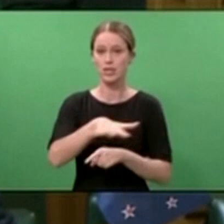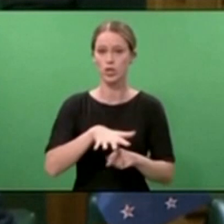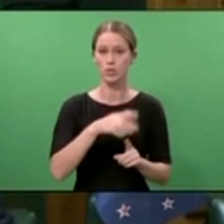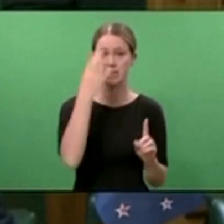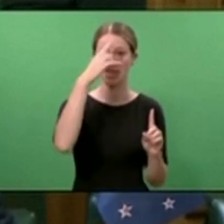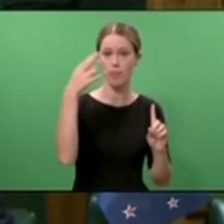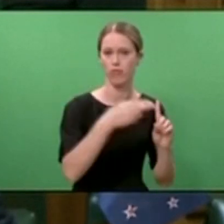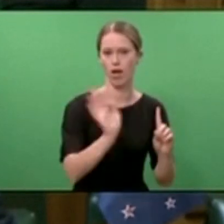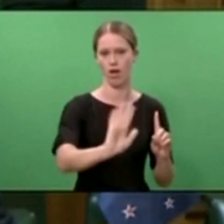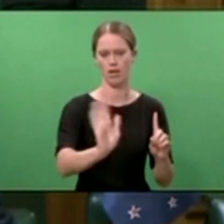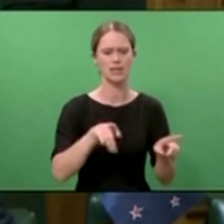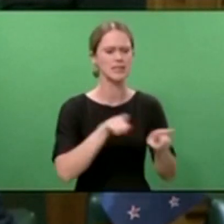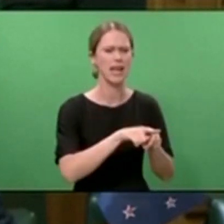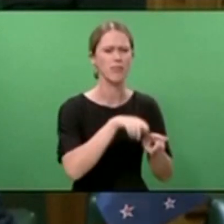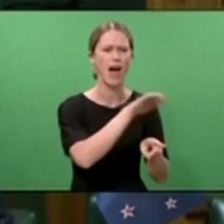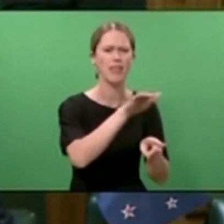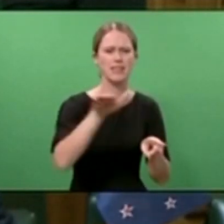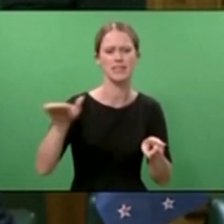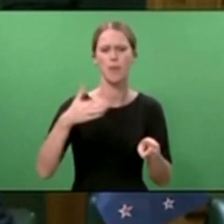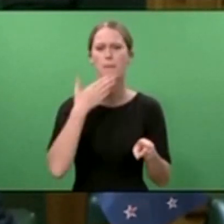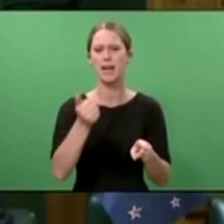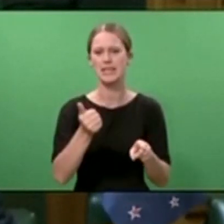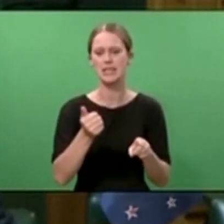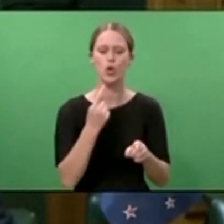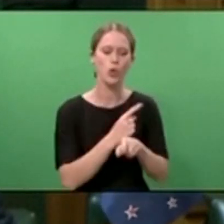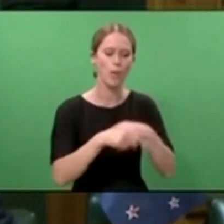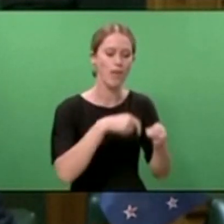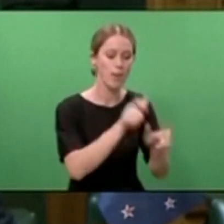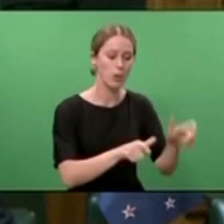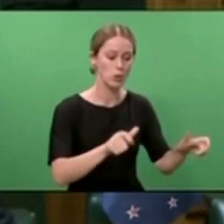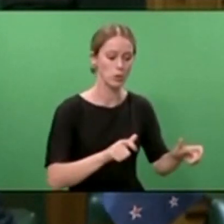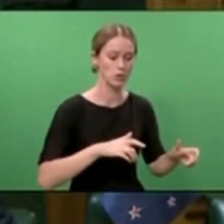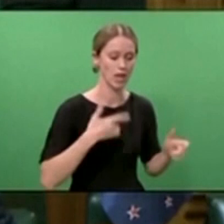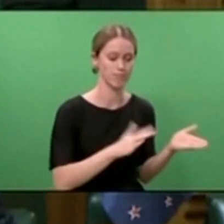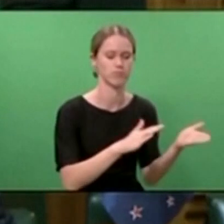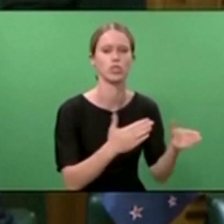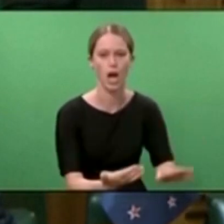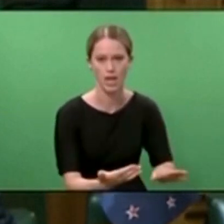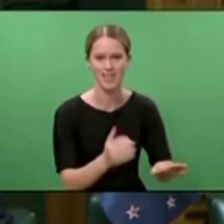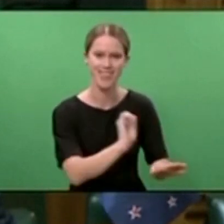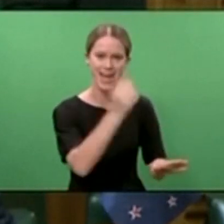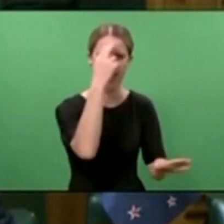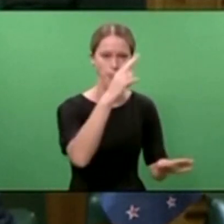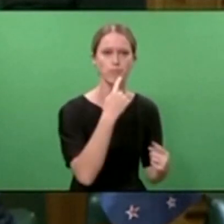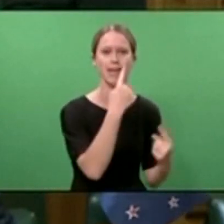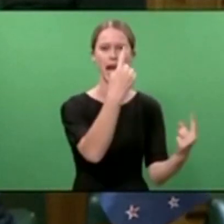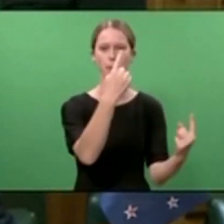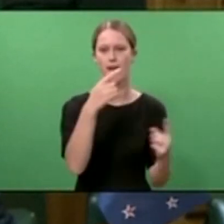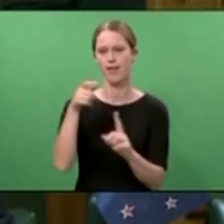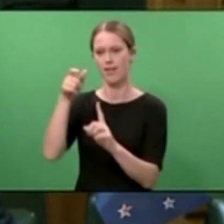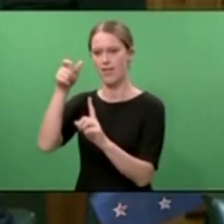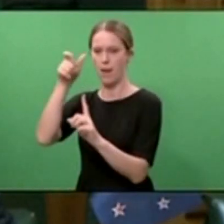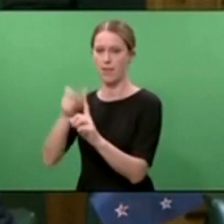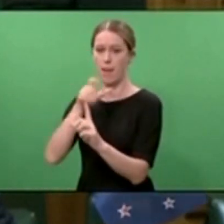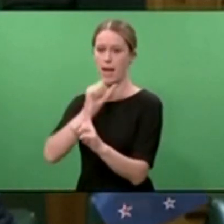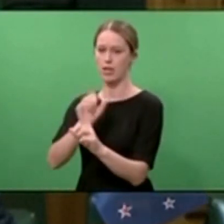เดือนหน้าโดยให้เหตุผลวาหมดไฟในการทำงานและขอเปิดทางให้ผู้ที่มีคุสมบัติหมอสมมารับ